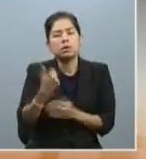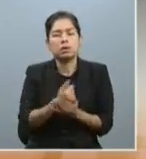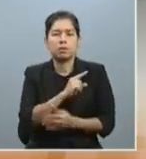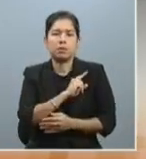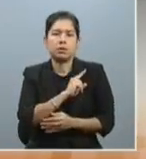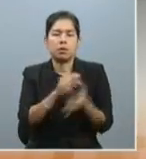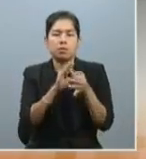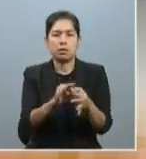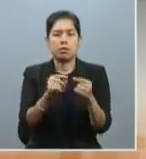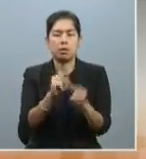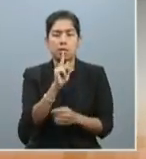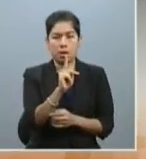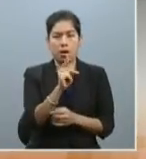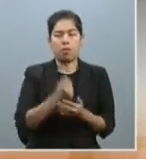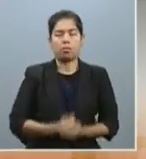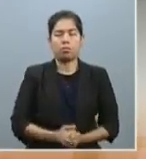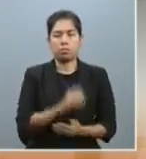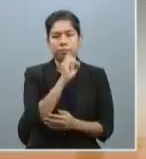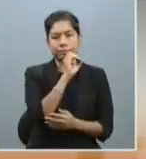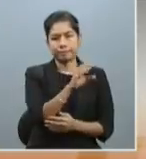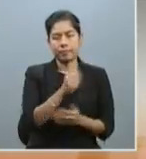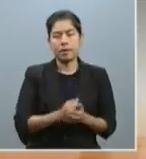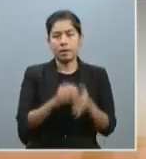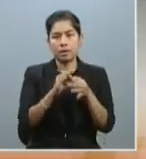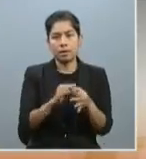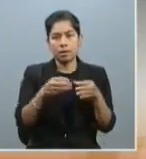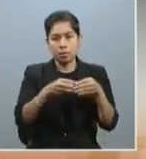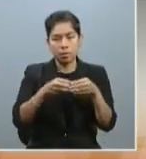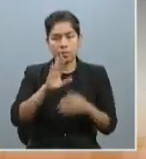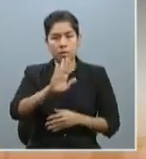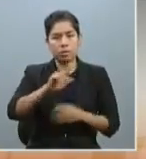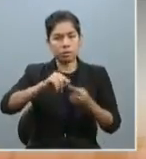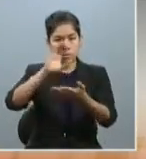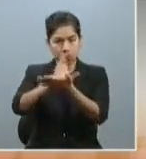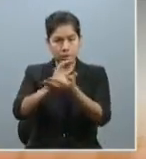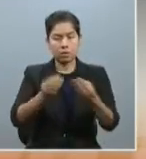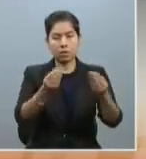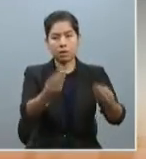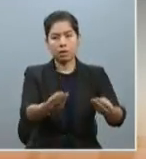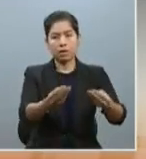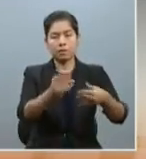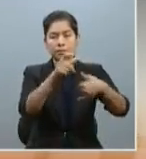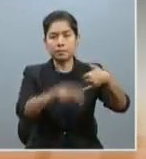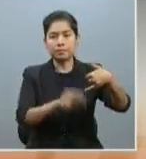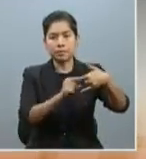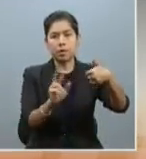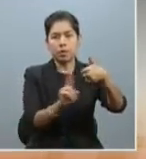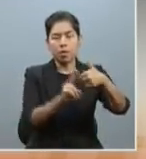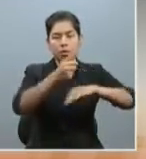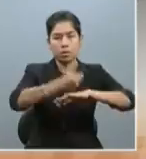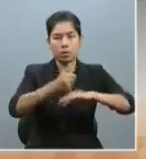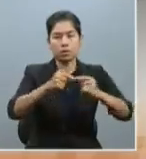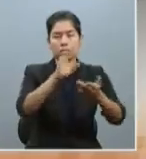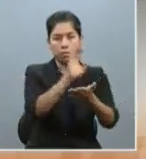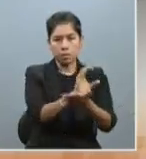อบทางด้านการข่าวผบ.ตร.ว่าแบบนั้นในส่วนของตำรวจได้มีการมอบหมายให้พลตำรวจเอกศิวรารังสีพรามนกุลรองผบ.ตร.